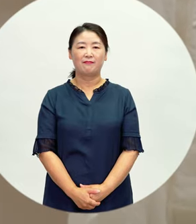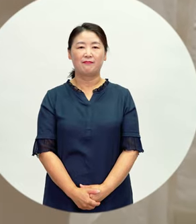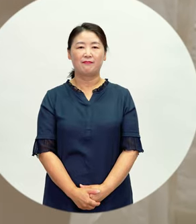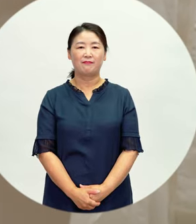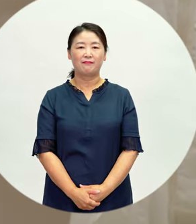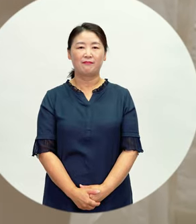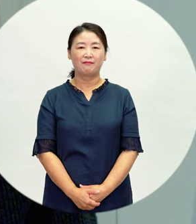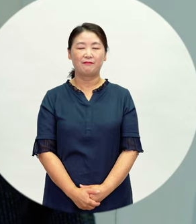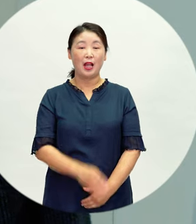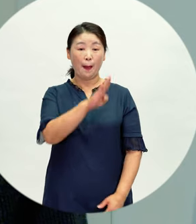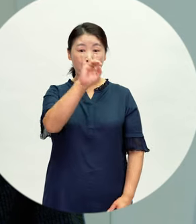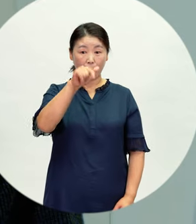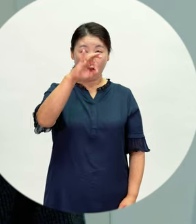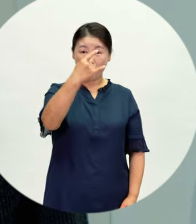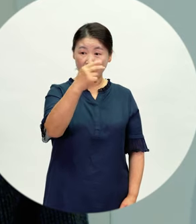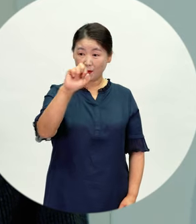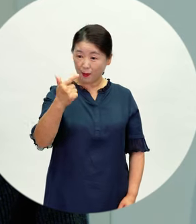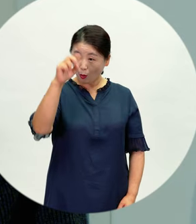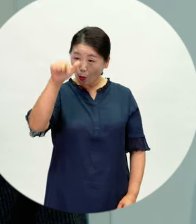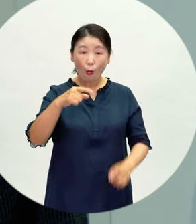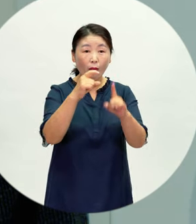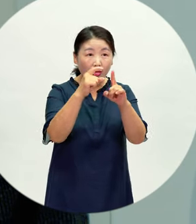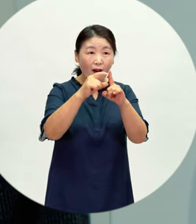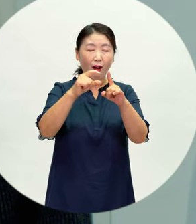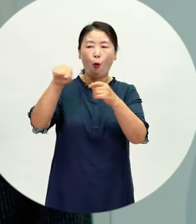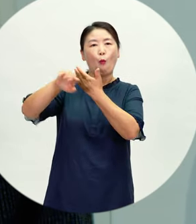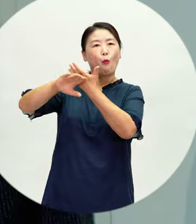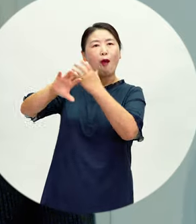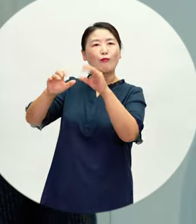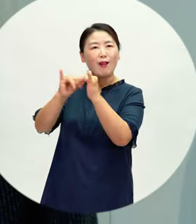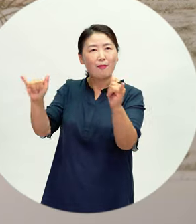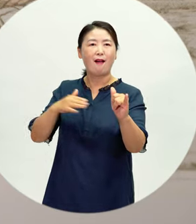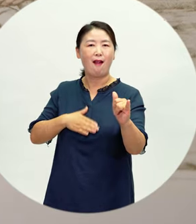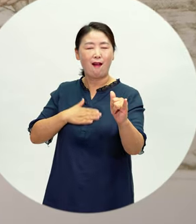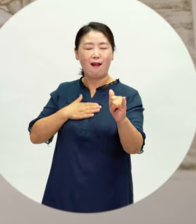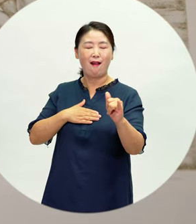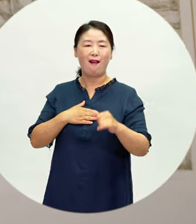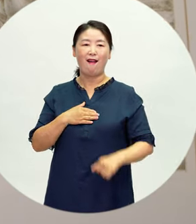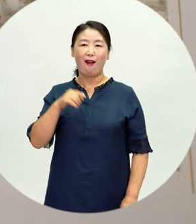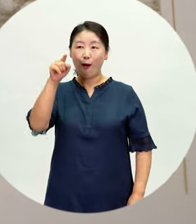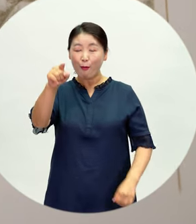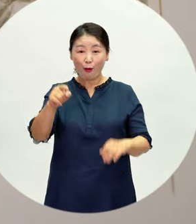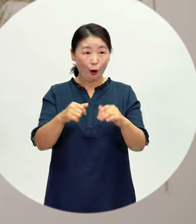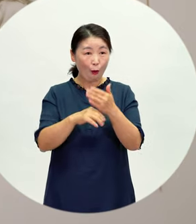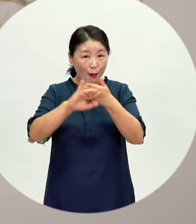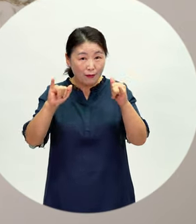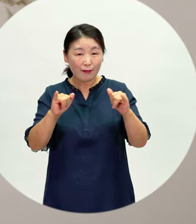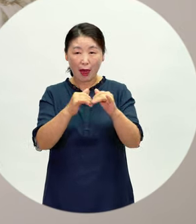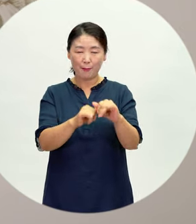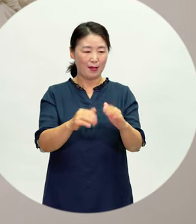백의 민족이라는 표현은 우리뿐만 아니라 외국인도 사용했습니다. 외국인이 한국인을 보고